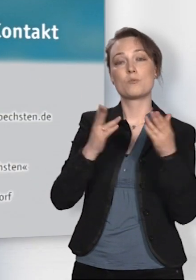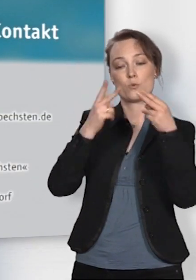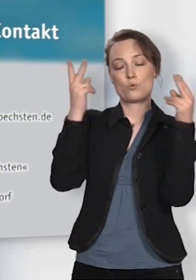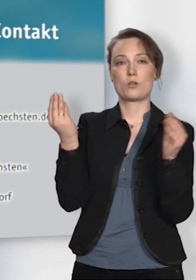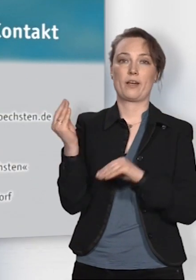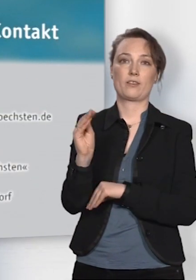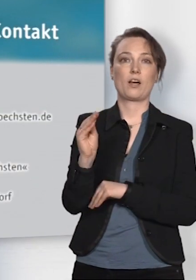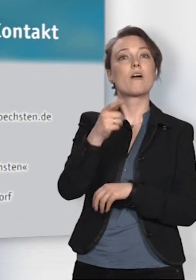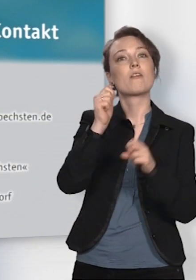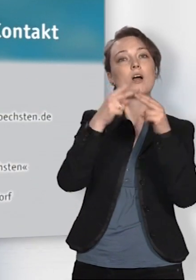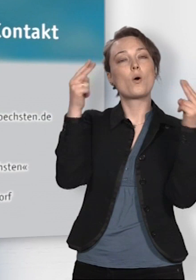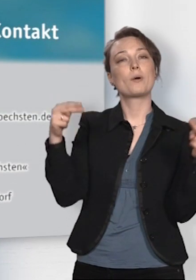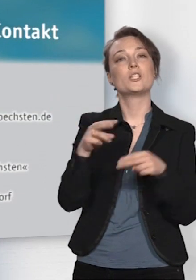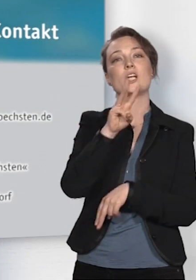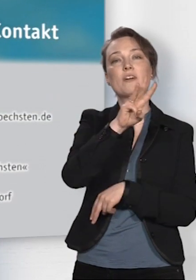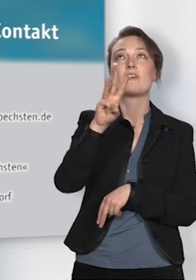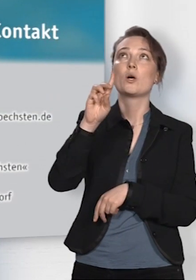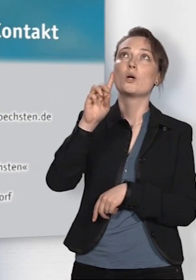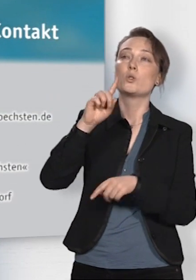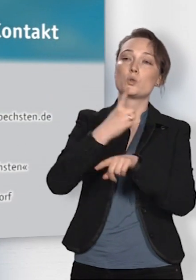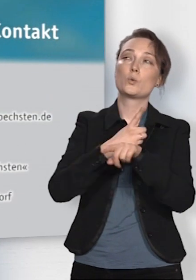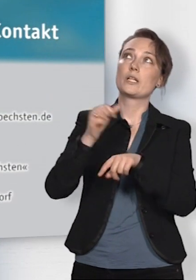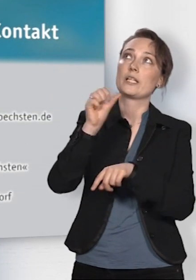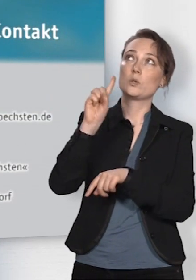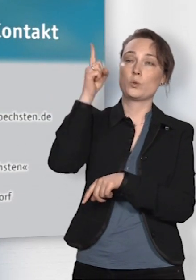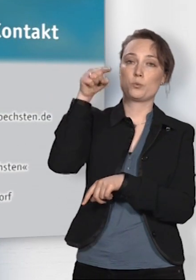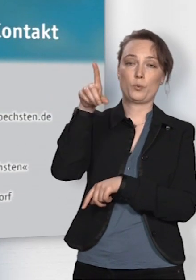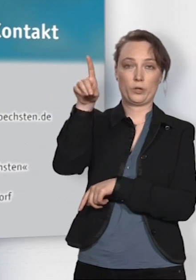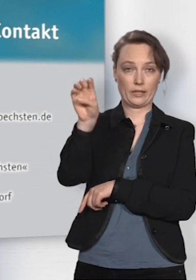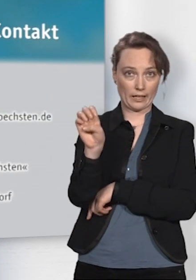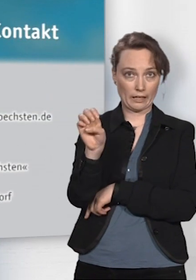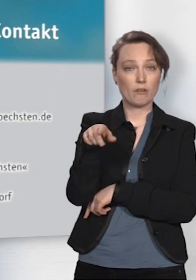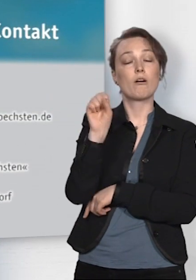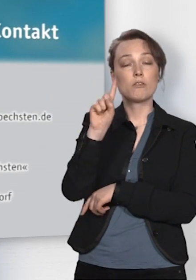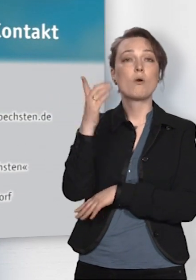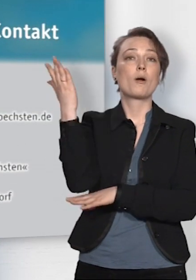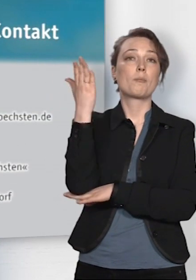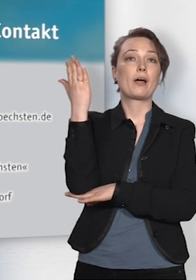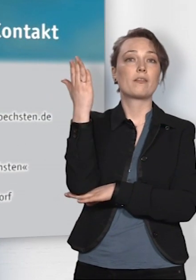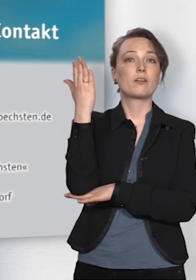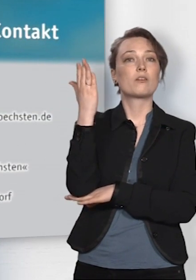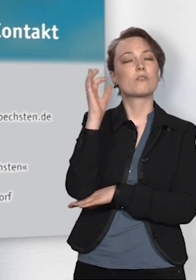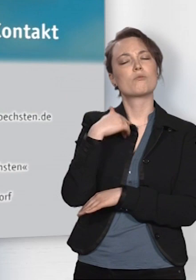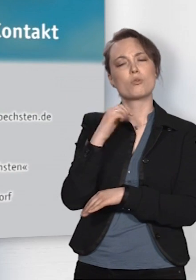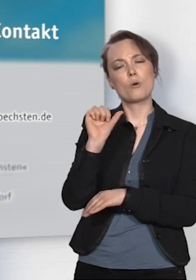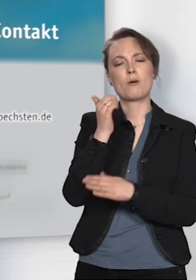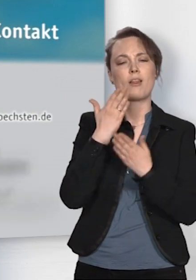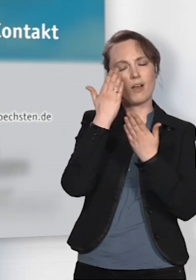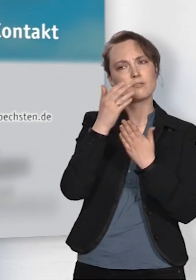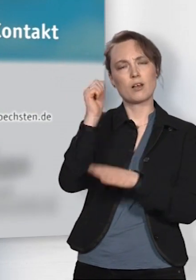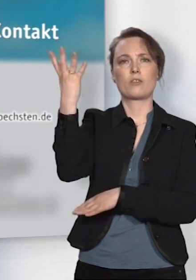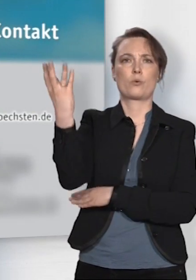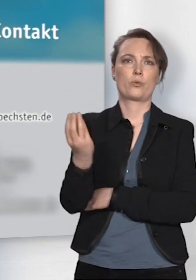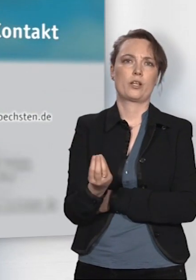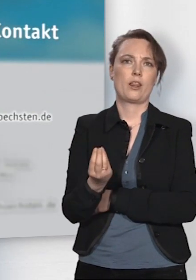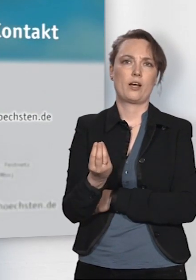Sie vorbei auf unserer Homepage www.stundedeshoechsten.de. Dort können Sie auch die Predigten zum Nachlesen herunterladen. Wir